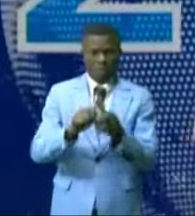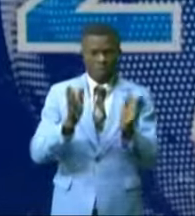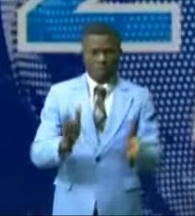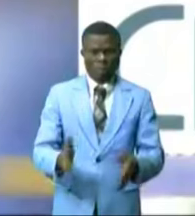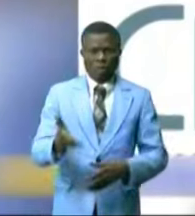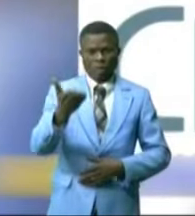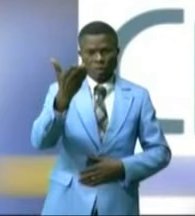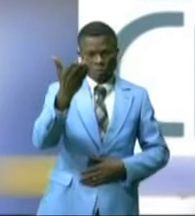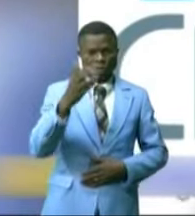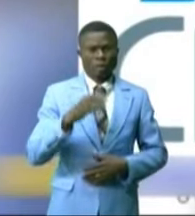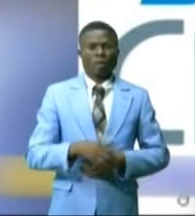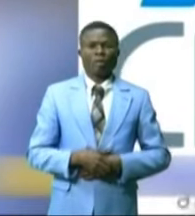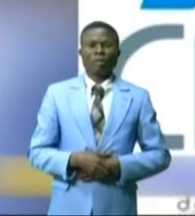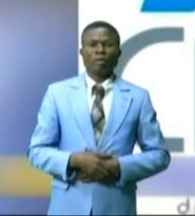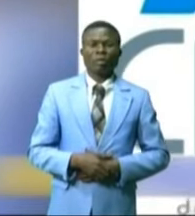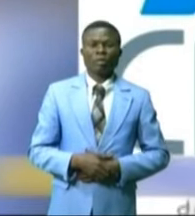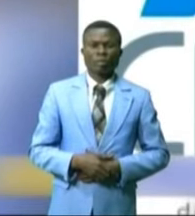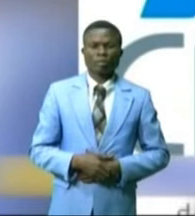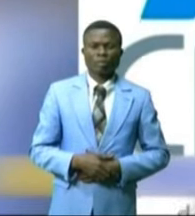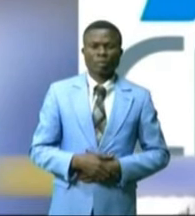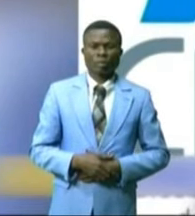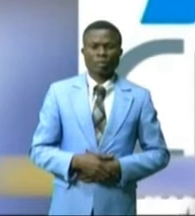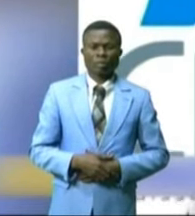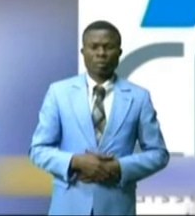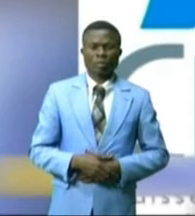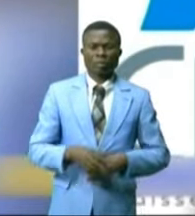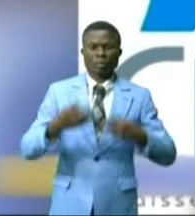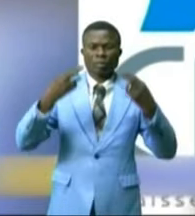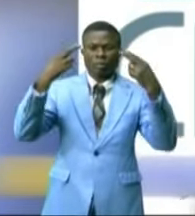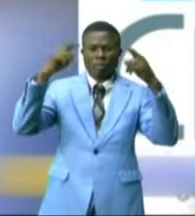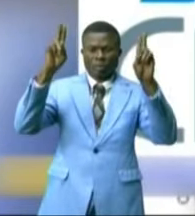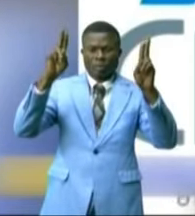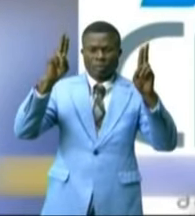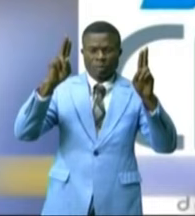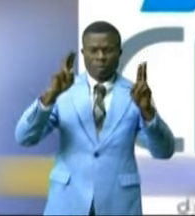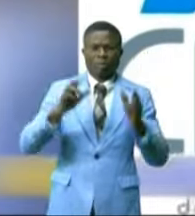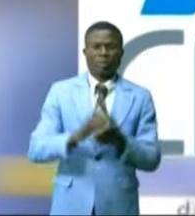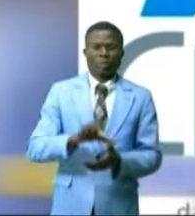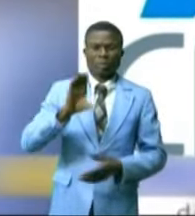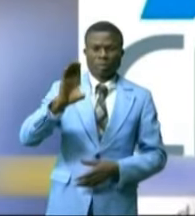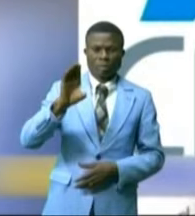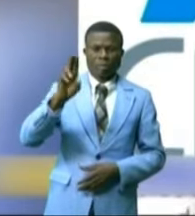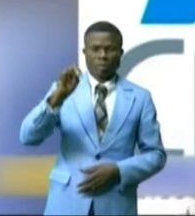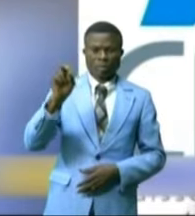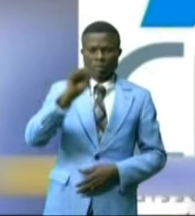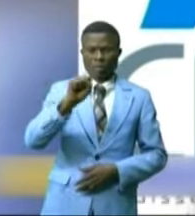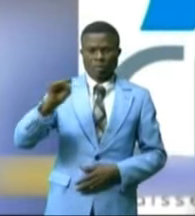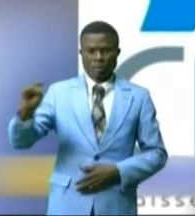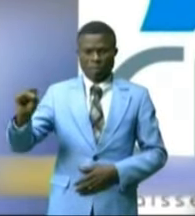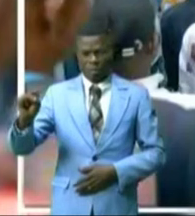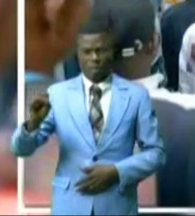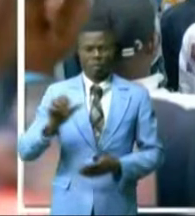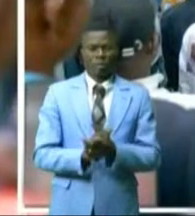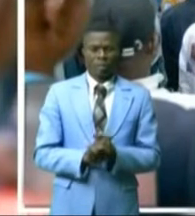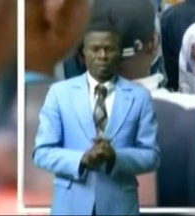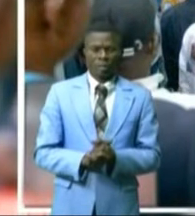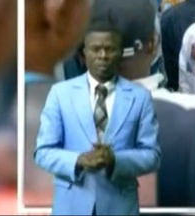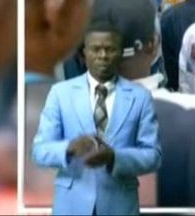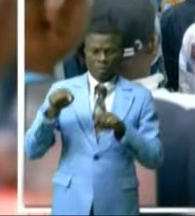Futuka. C'est un pari gagné pour la Caisse nationale de sécurité sociale des agents publics de l'État.